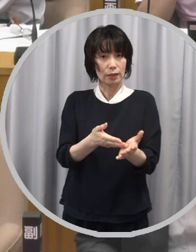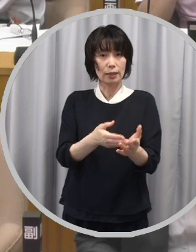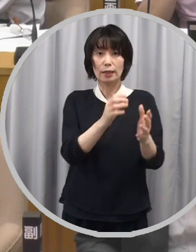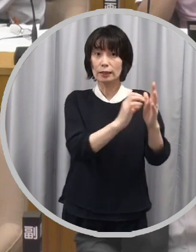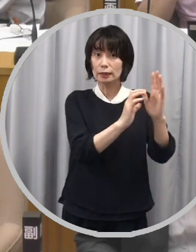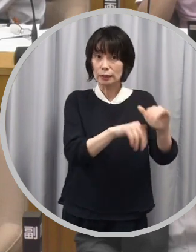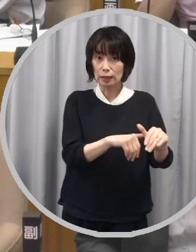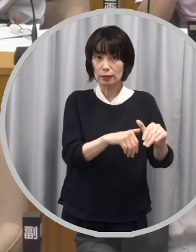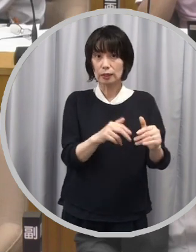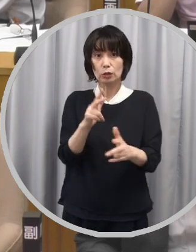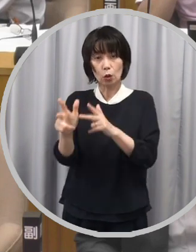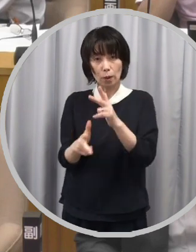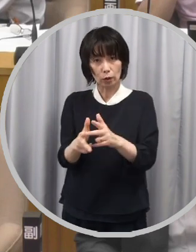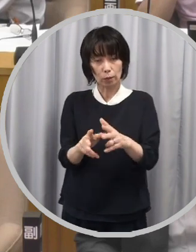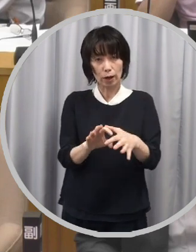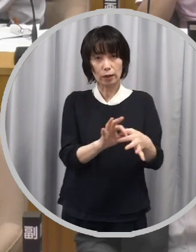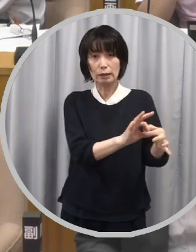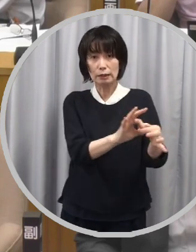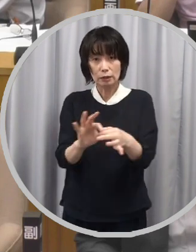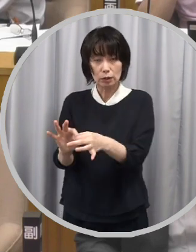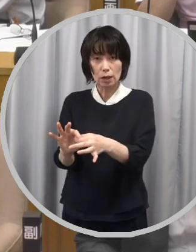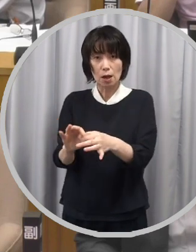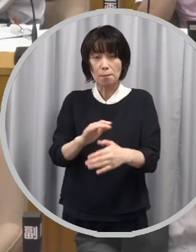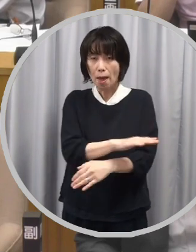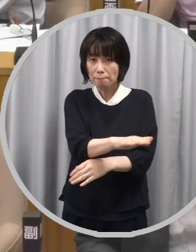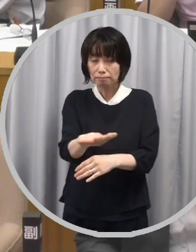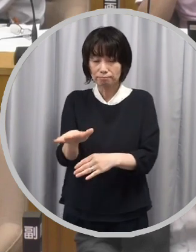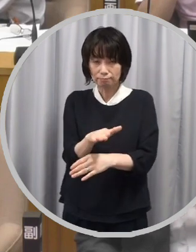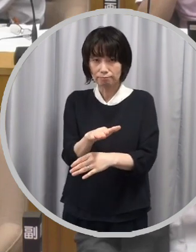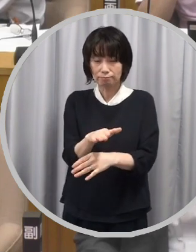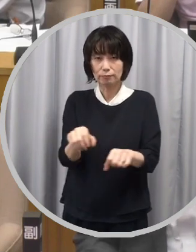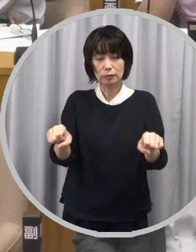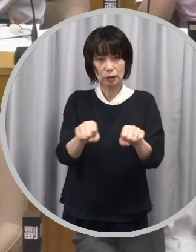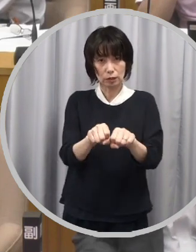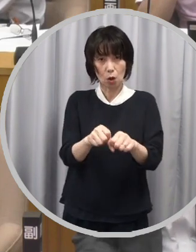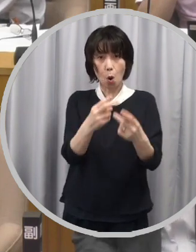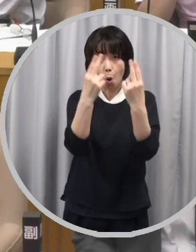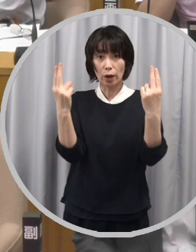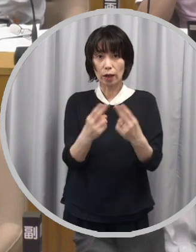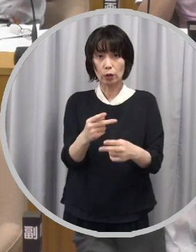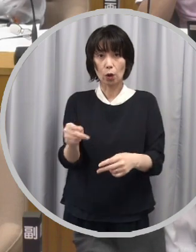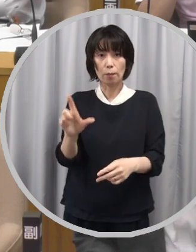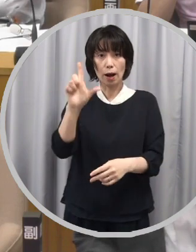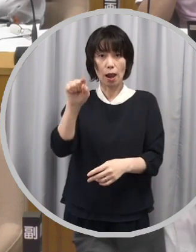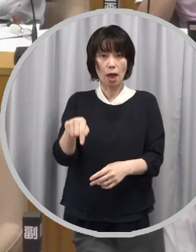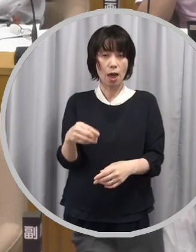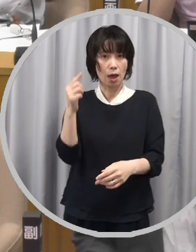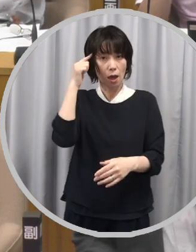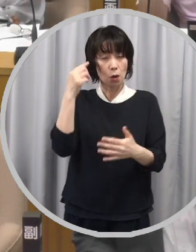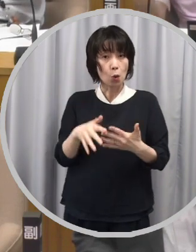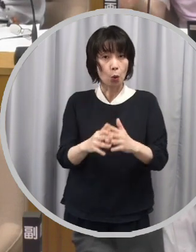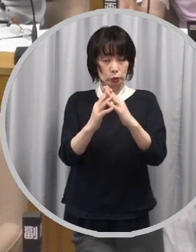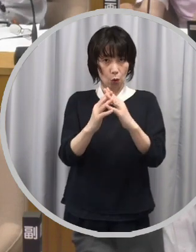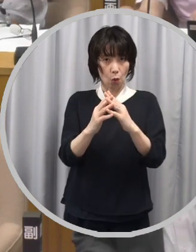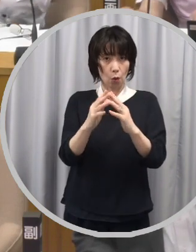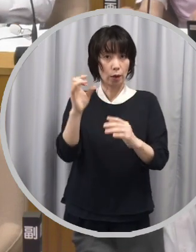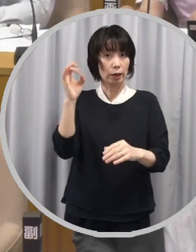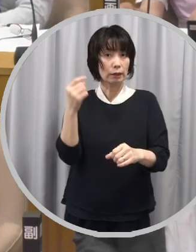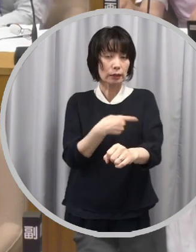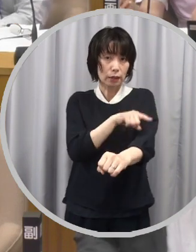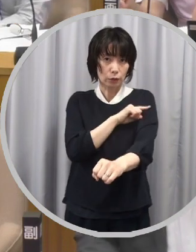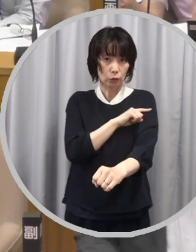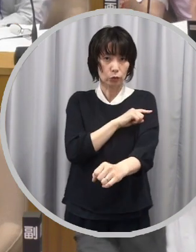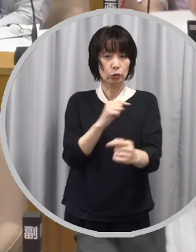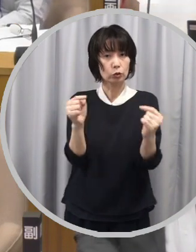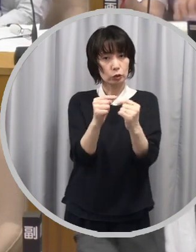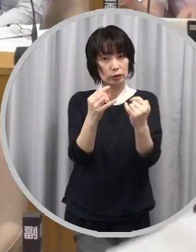小牧を結ぶエリアを面的に拠点化する北海道バレー構想をもとに、電力、通信インフラの整備